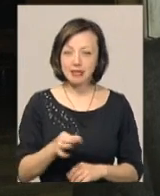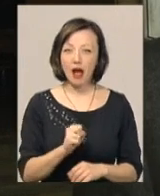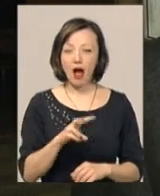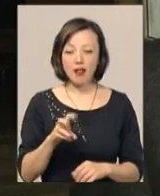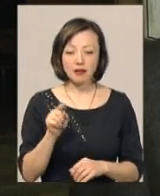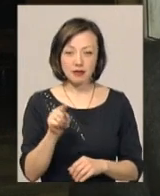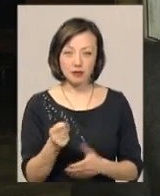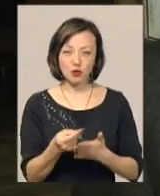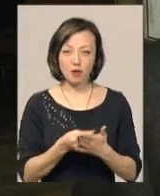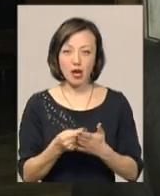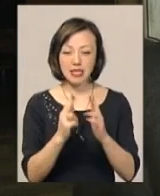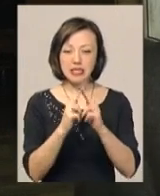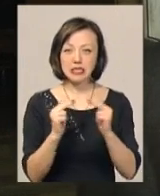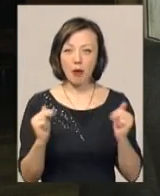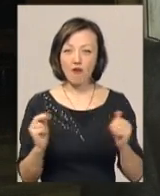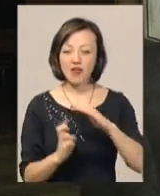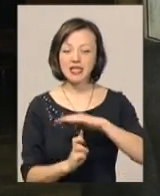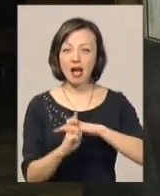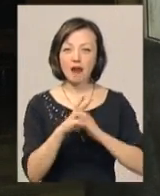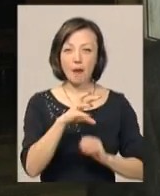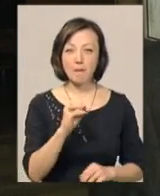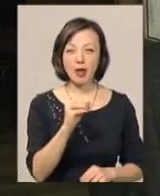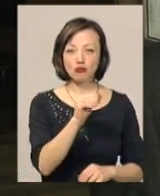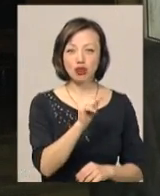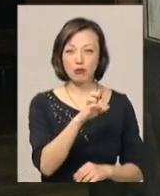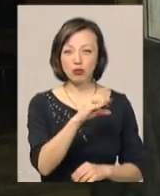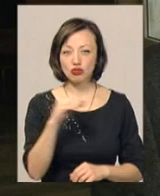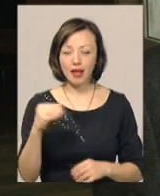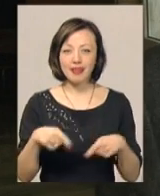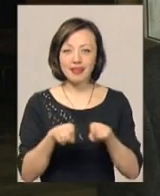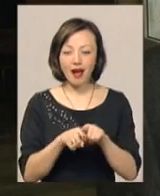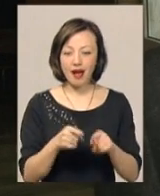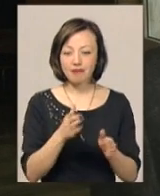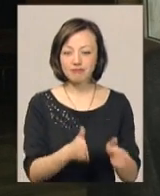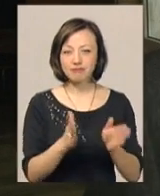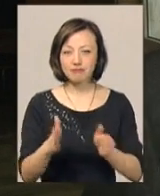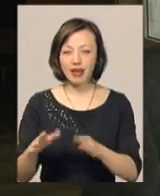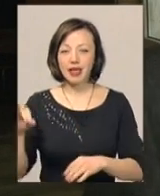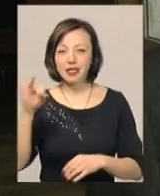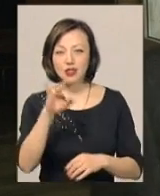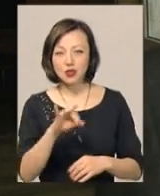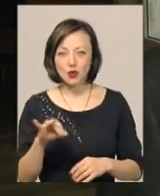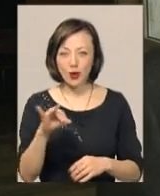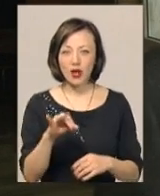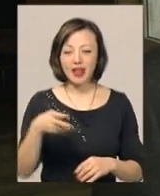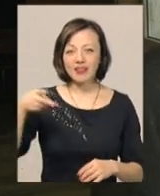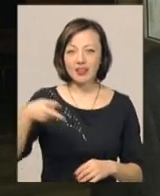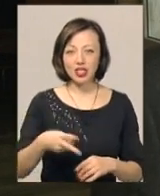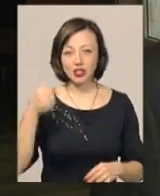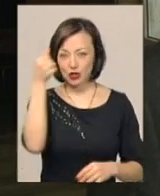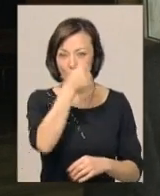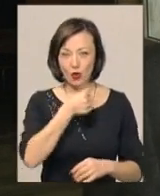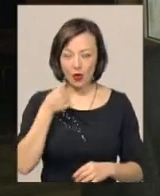на якій зображена замкова церква Меджибіської фортеці. Ось така тяглість історії, там буквально чуть не 2000